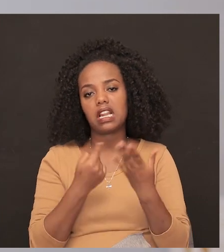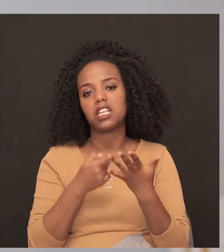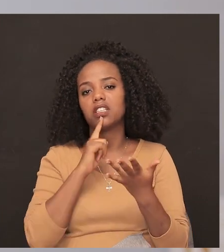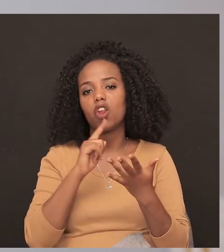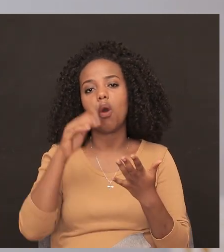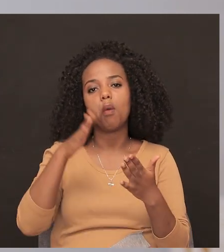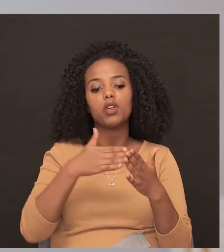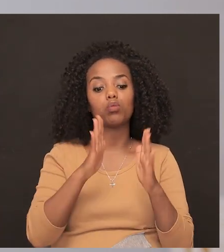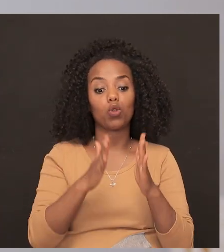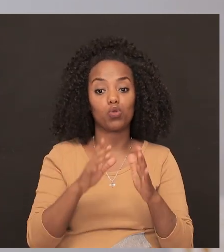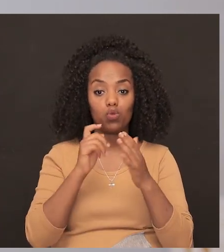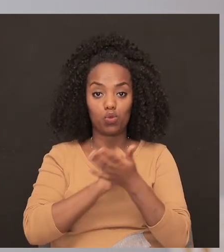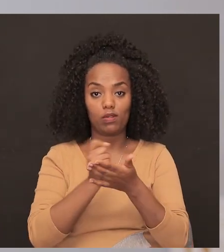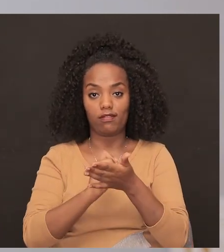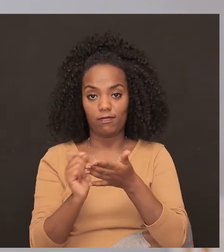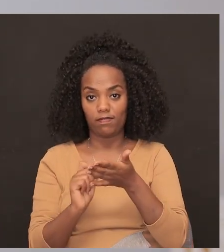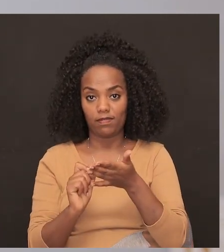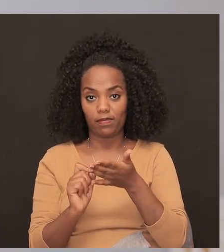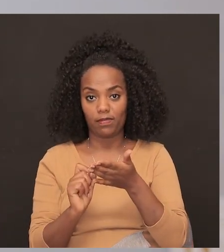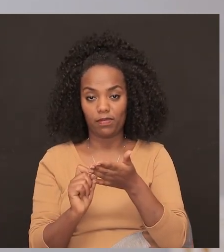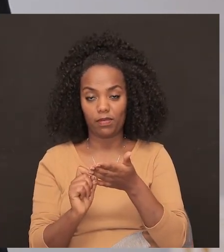ለዚህ ነው መዝሙረኞቹ ሲናገሩ